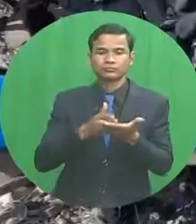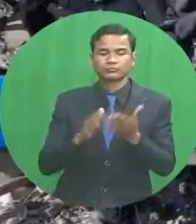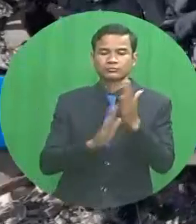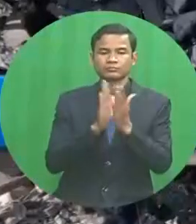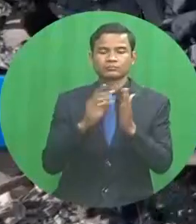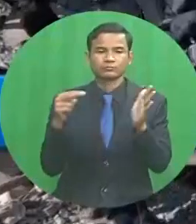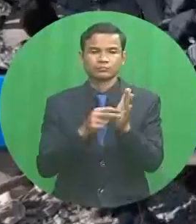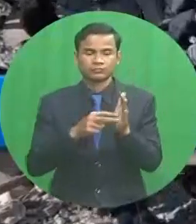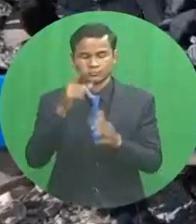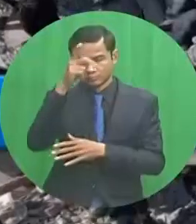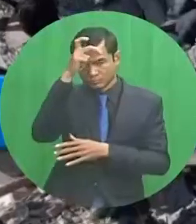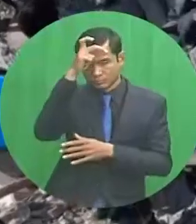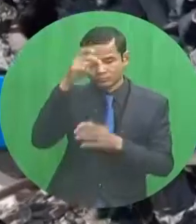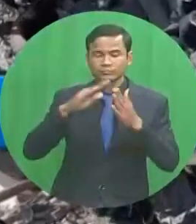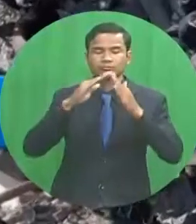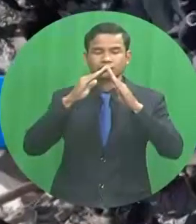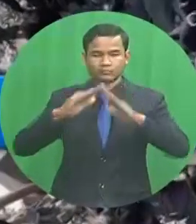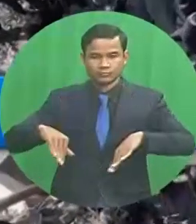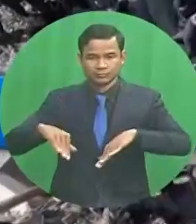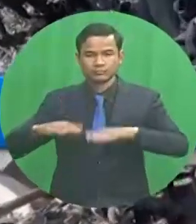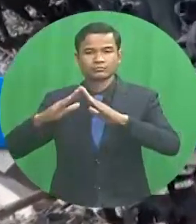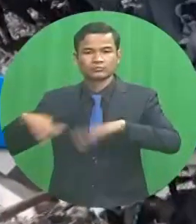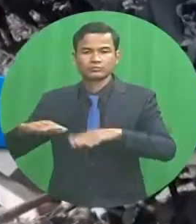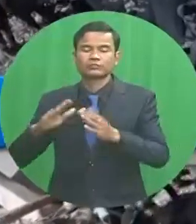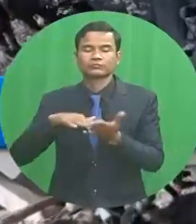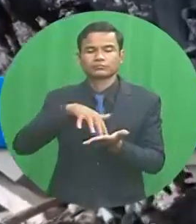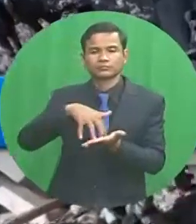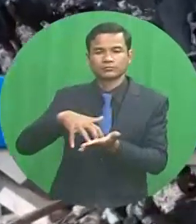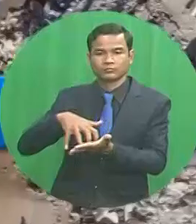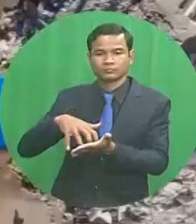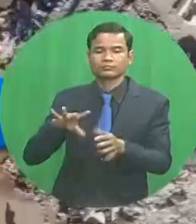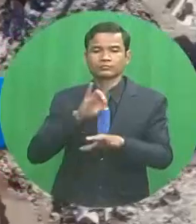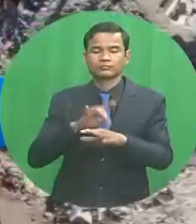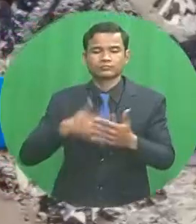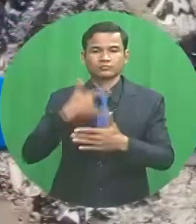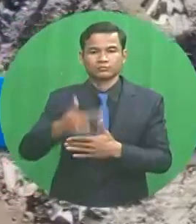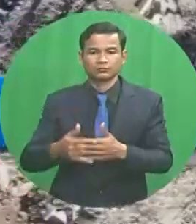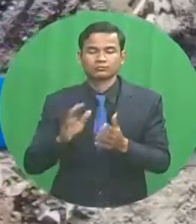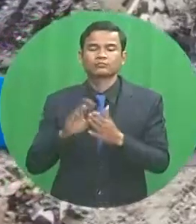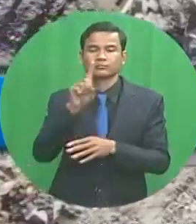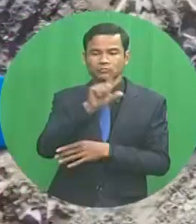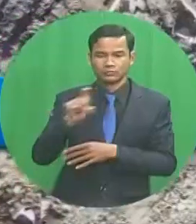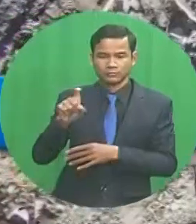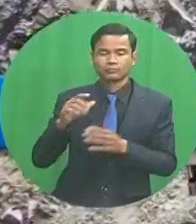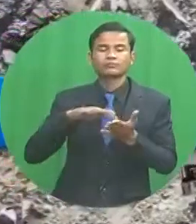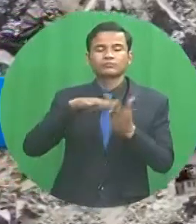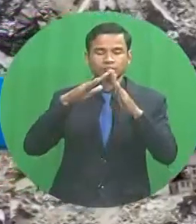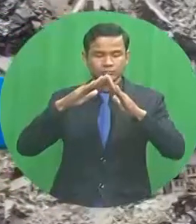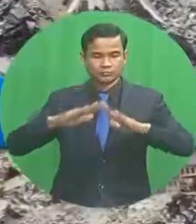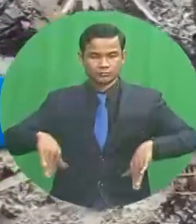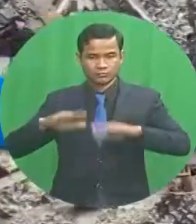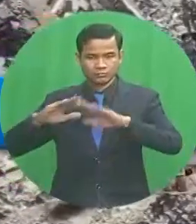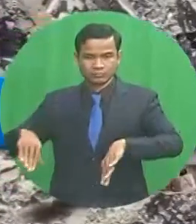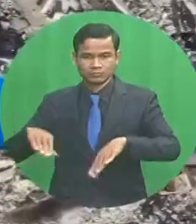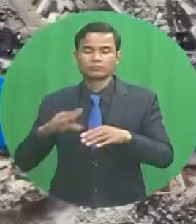រីដែលត្រូវបានបំផ្លិចបំផ្លាញដោយការរញ្ជួយដីប៉ុន្តែបន្ទាប់ពីមួយសប្តាហ៍នៃគ្រោះមហន្តរាយមនុស្សជាច្រើនបានត្អូញត្អែ